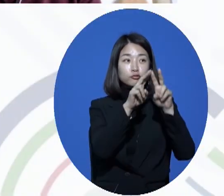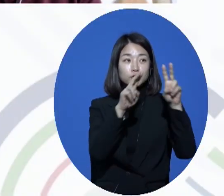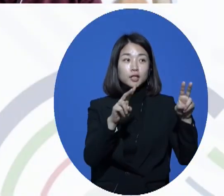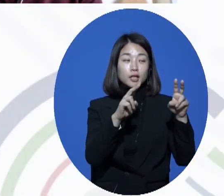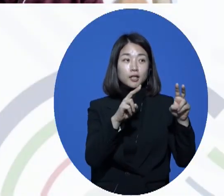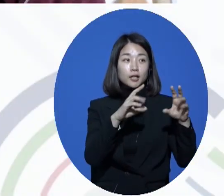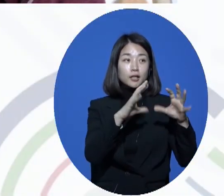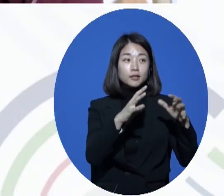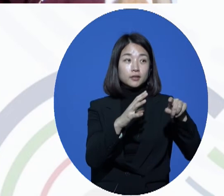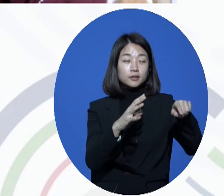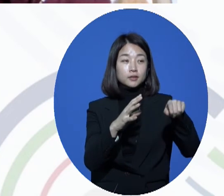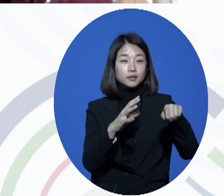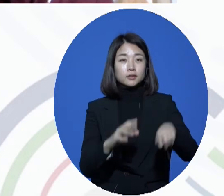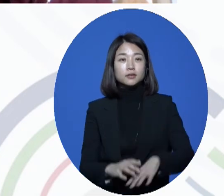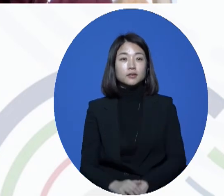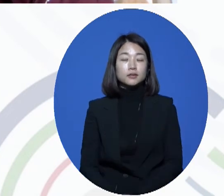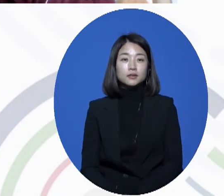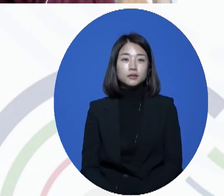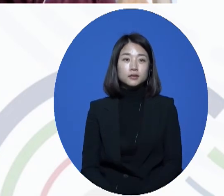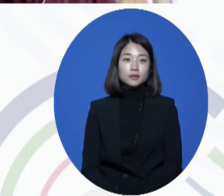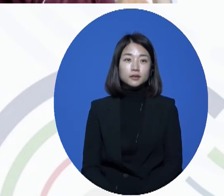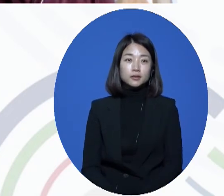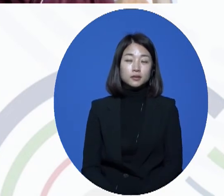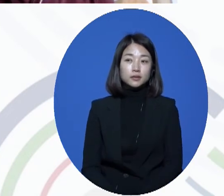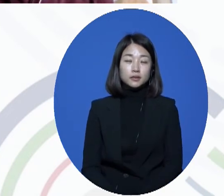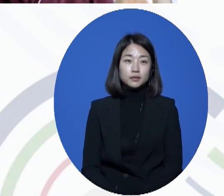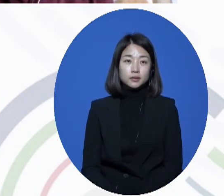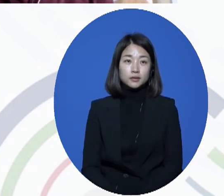국제적으로 여러 장애인 관련